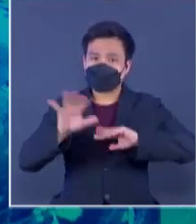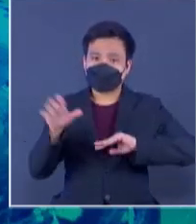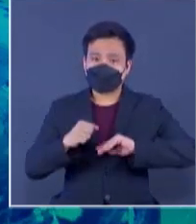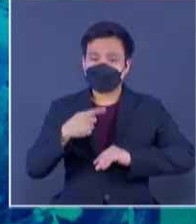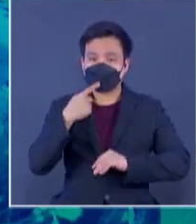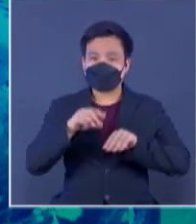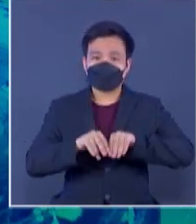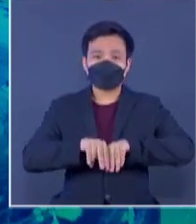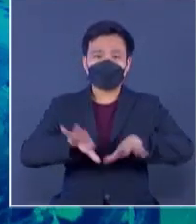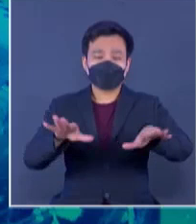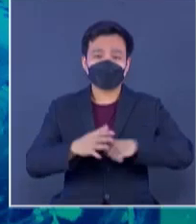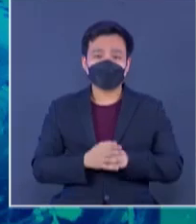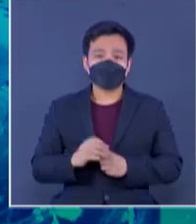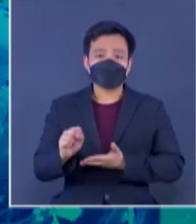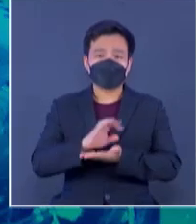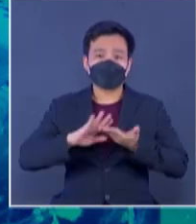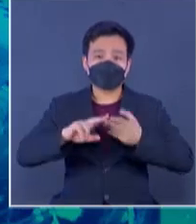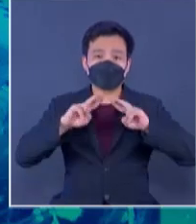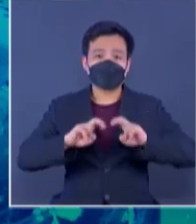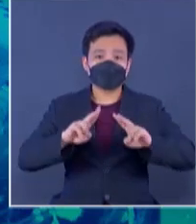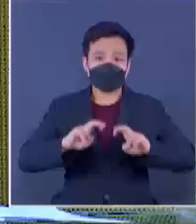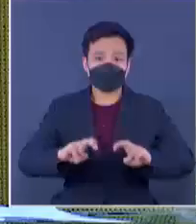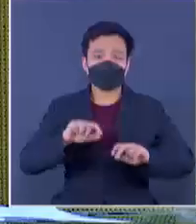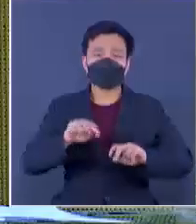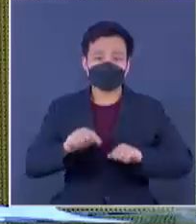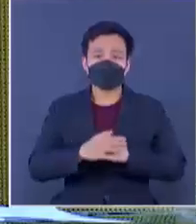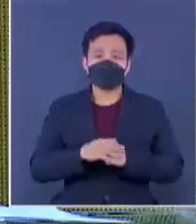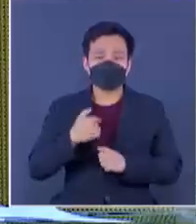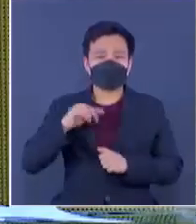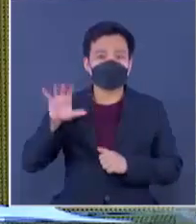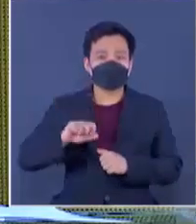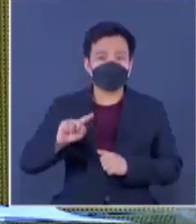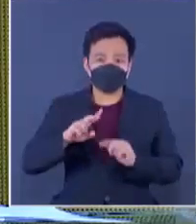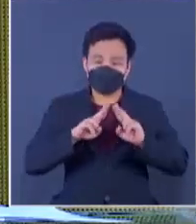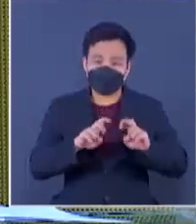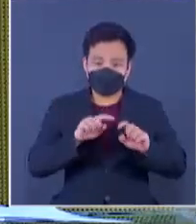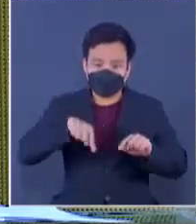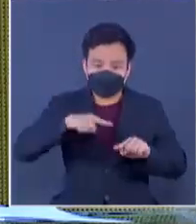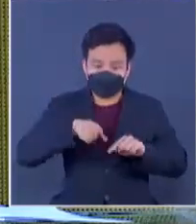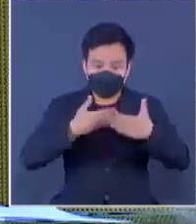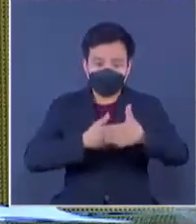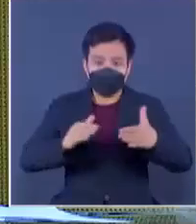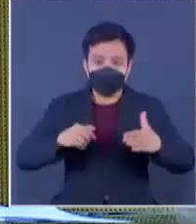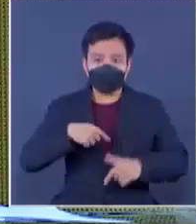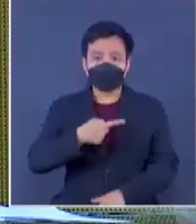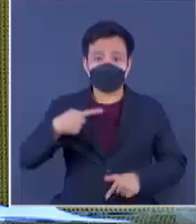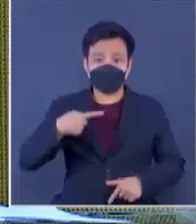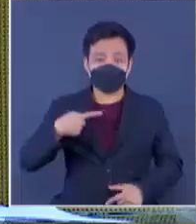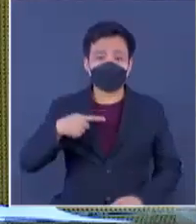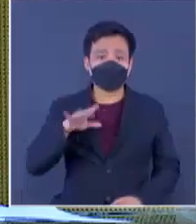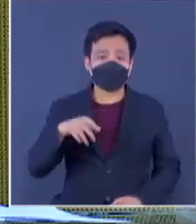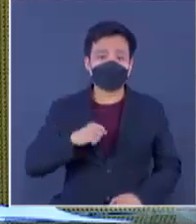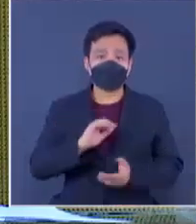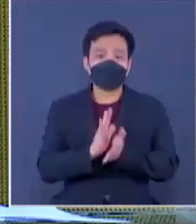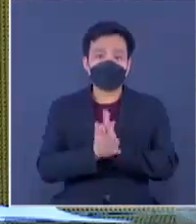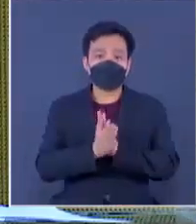ของสถาบันวิจัยแสงซินโครตอนองค์การมหาชนค่ะได้มีการนำผลวิจัยนะคะเป็นห้องความดันลบมาดัดแปลงท